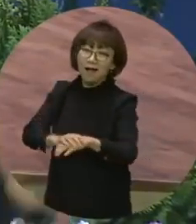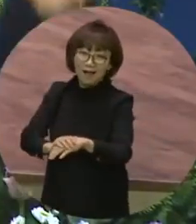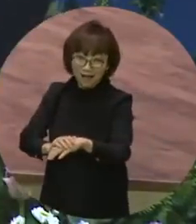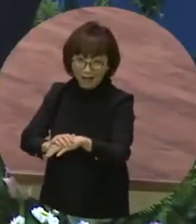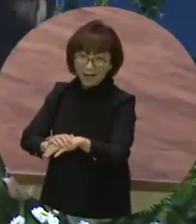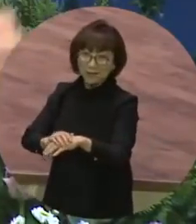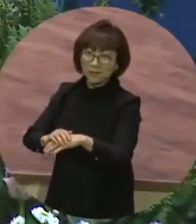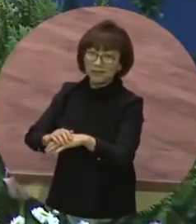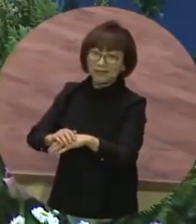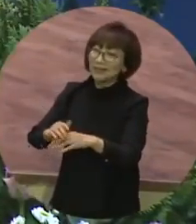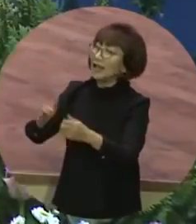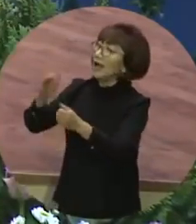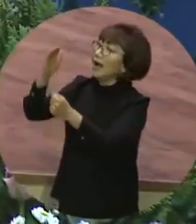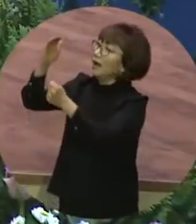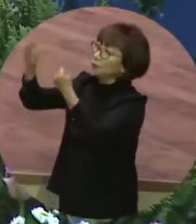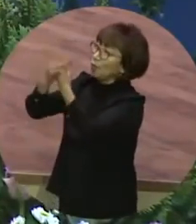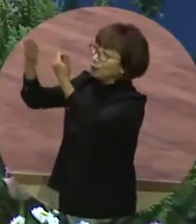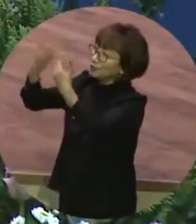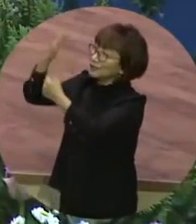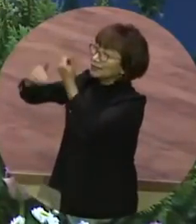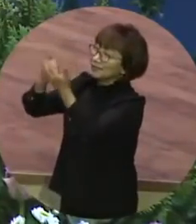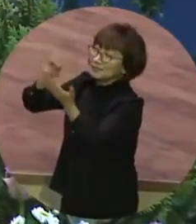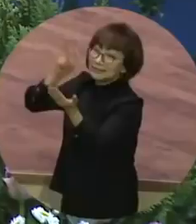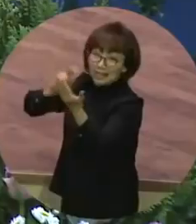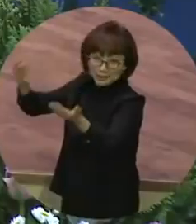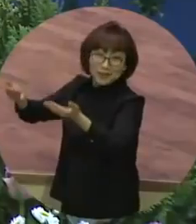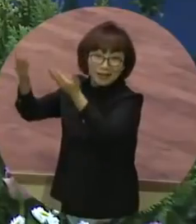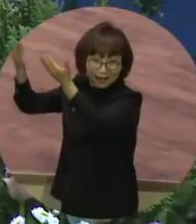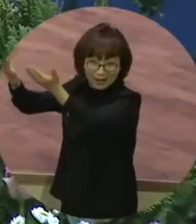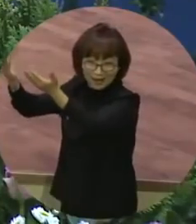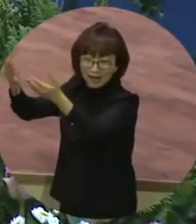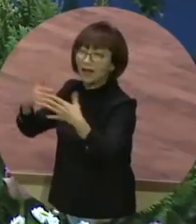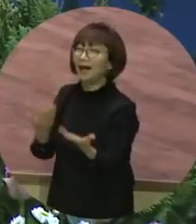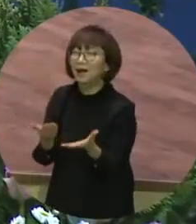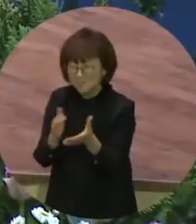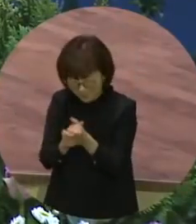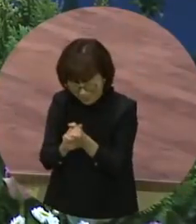듣고 아멘 하면서 멜기세덱에게 10의 1조를 드리죠.